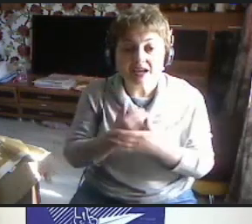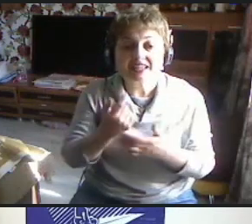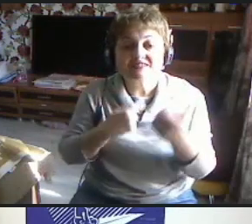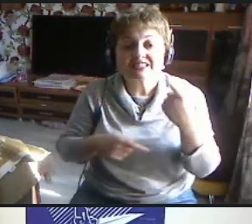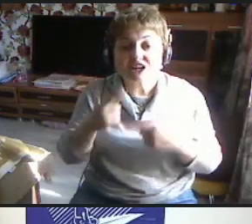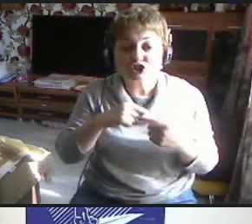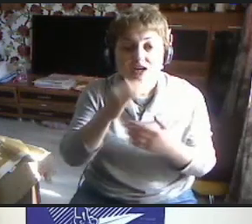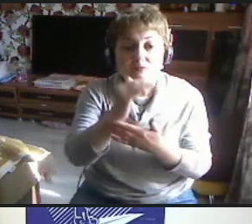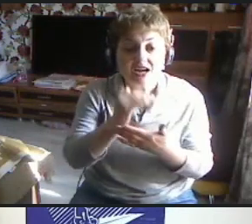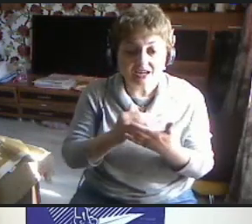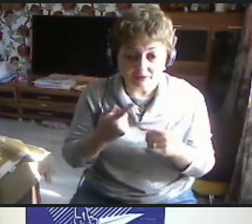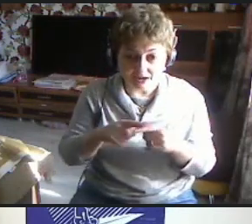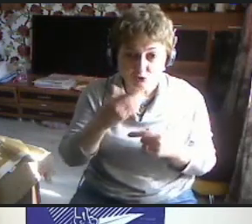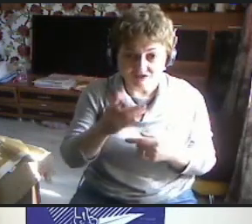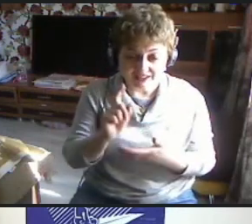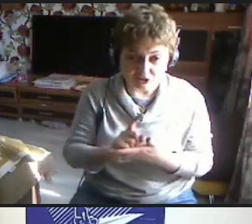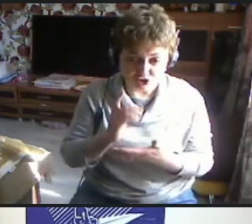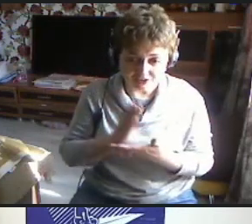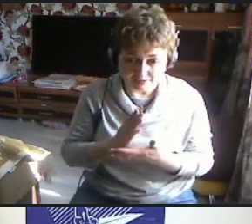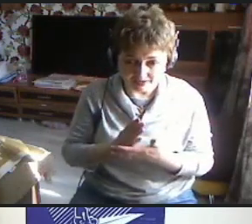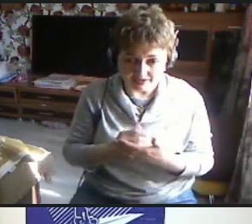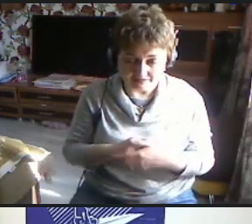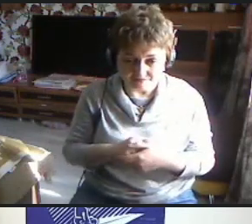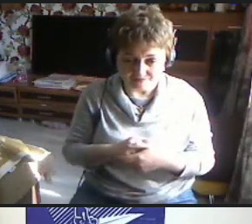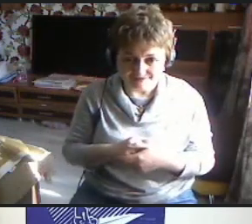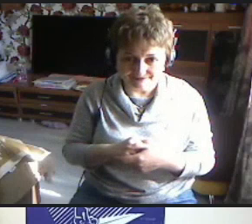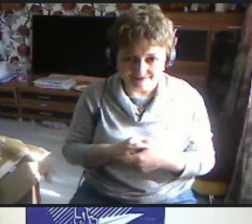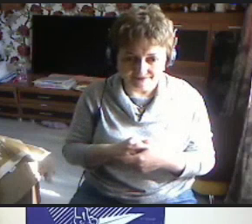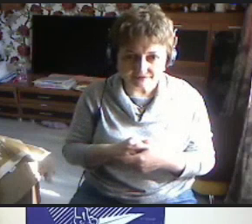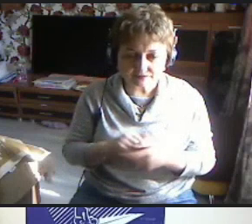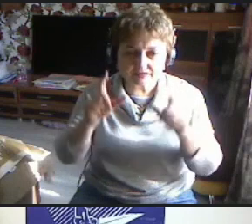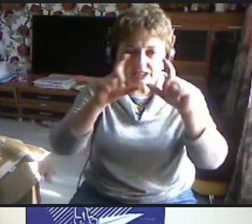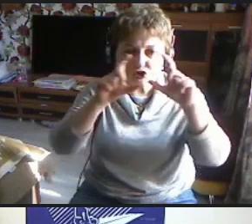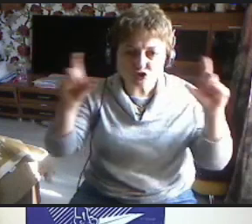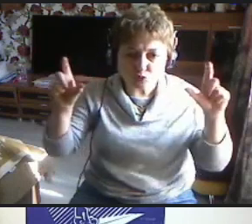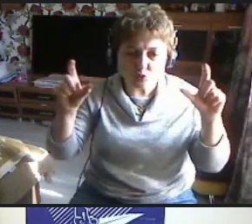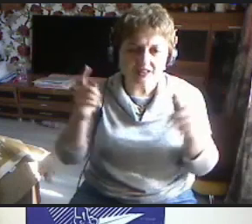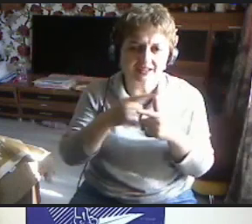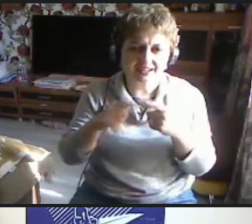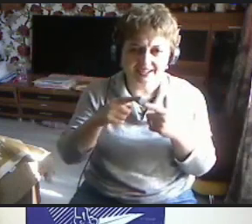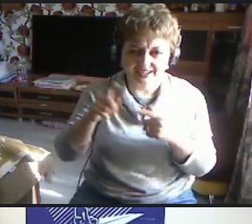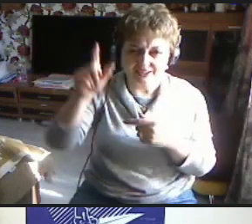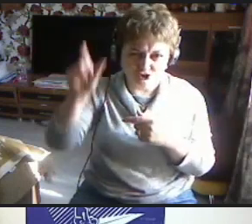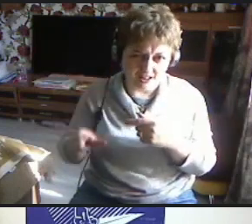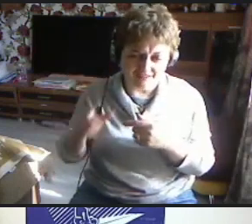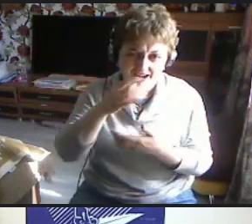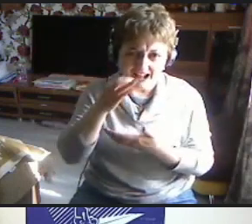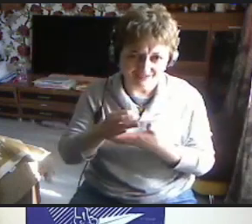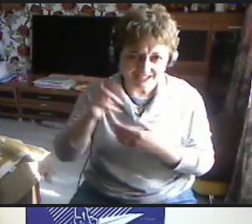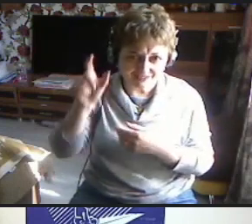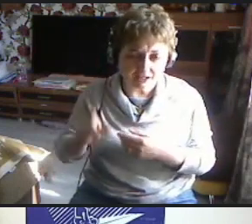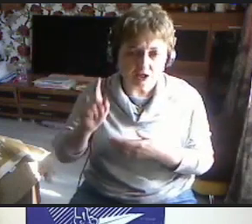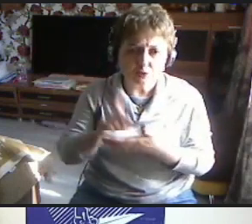вы должны иметь, школа или вот этот человек ответственный, он обязательно должен